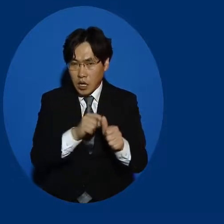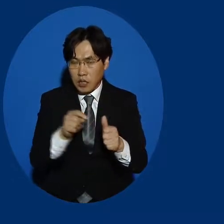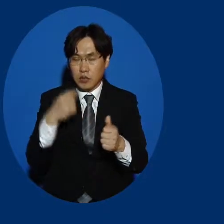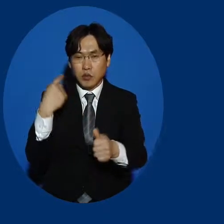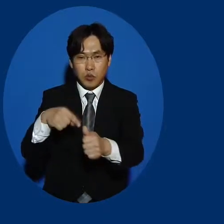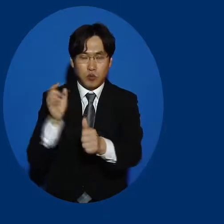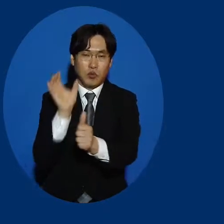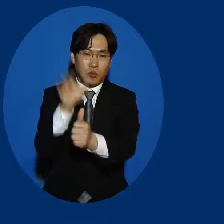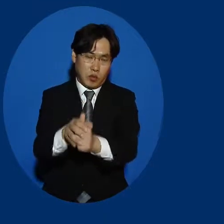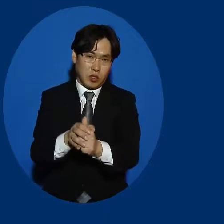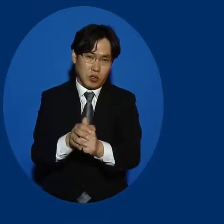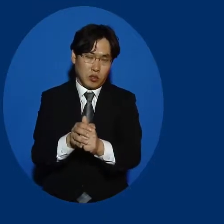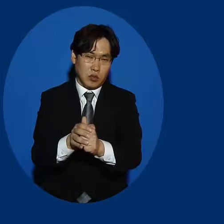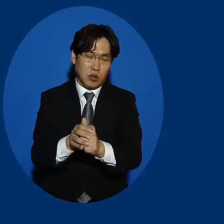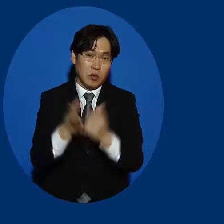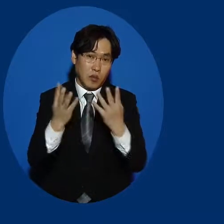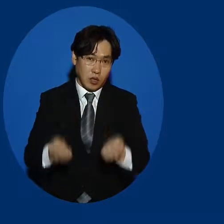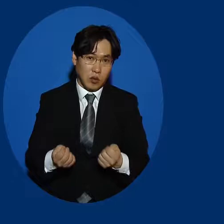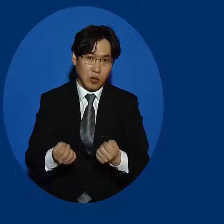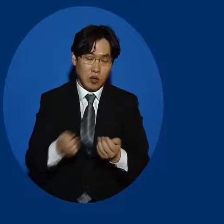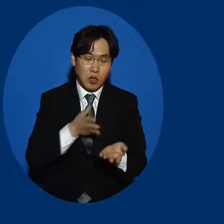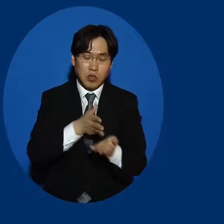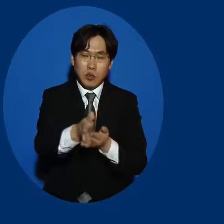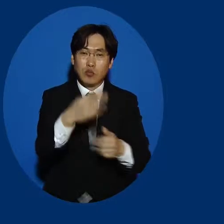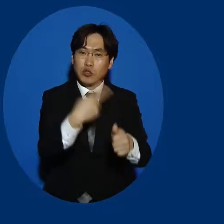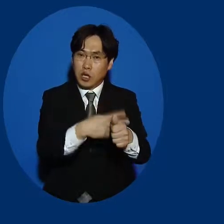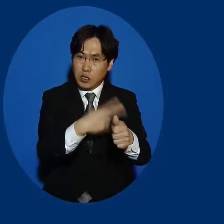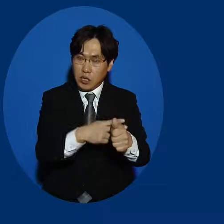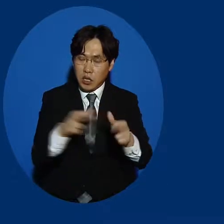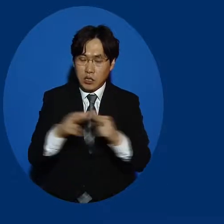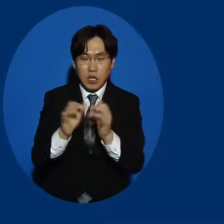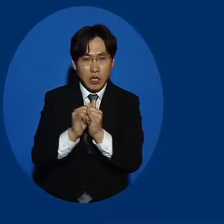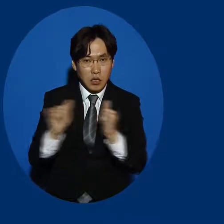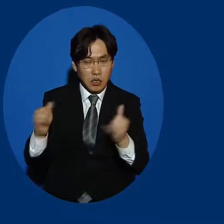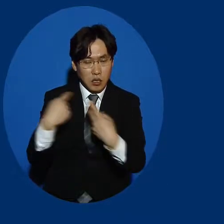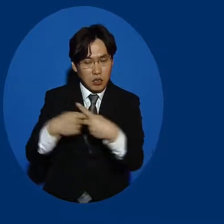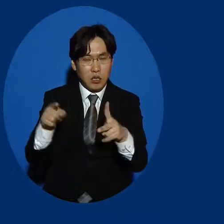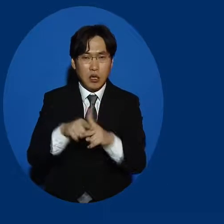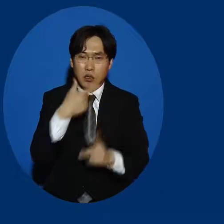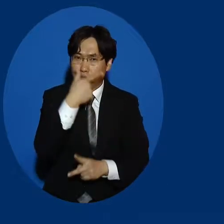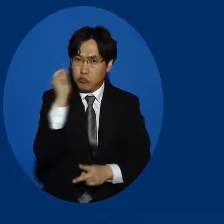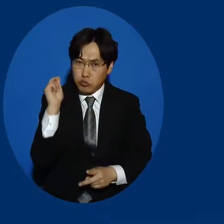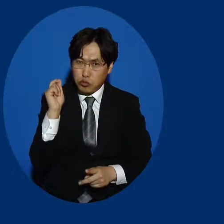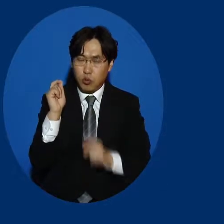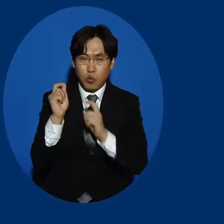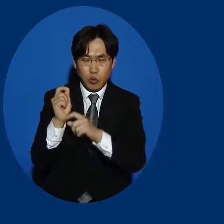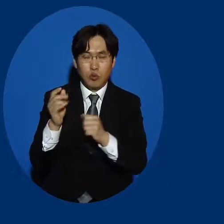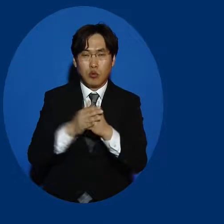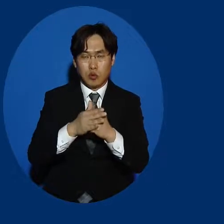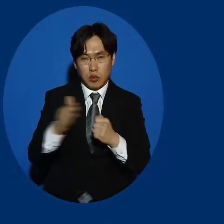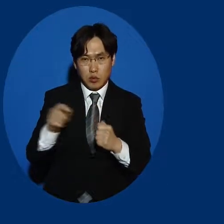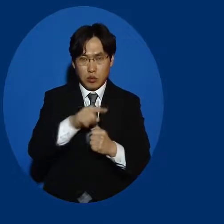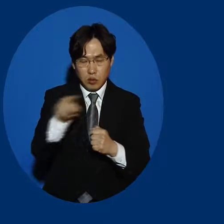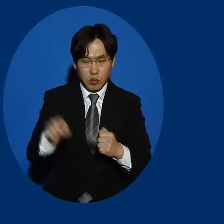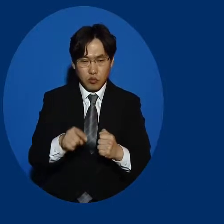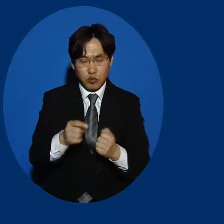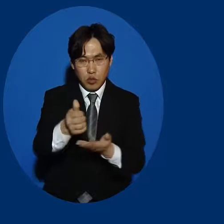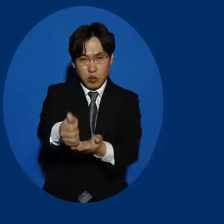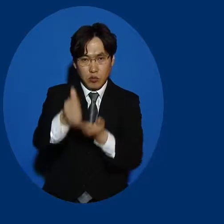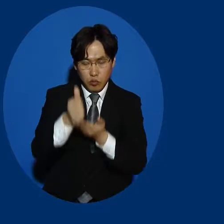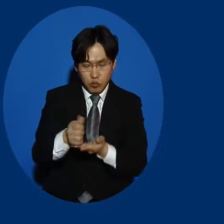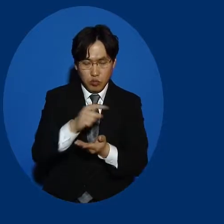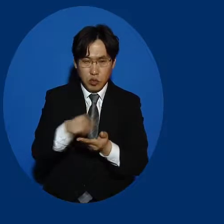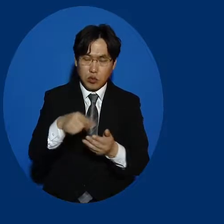있겠습니다만 프로그램 전문 강사들이 장애인에 대한 이해가 부족하다는 이유 때문에